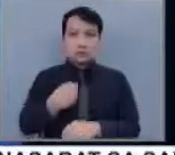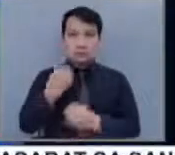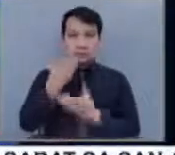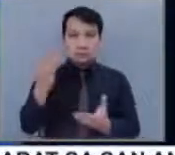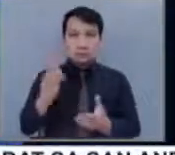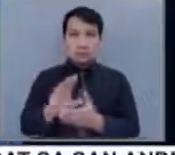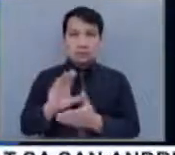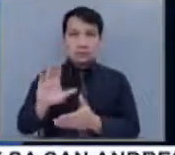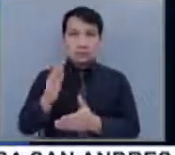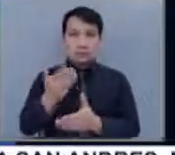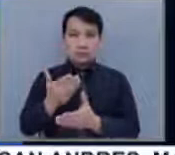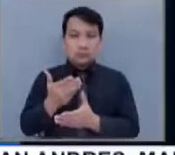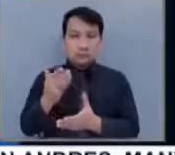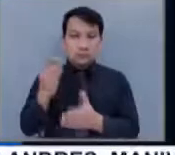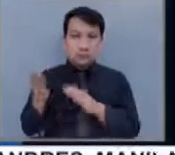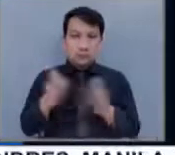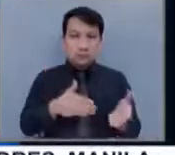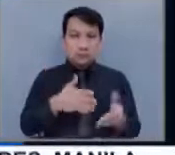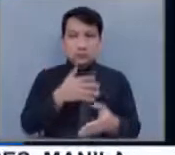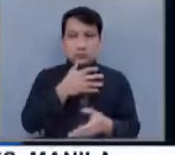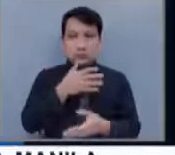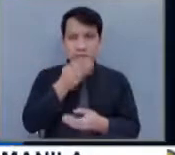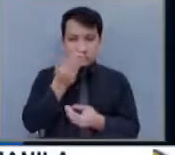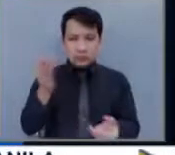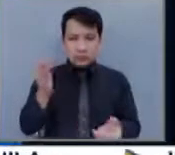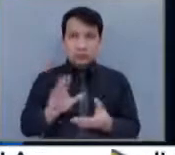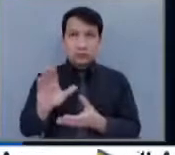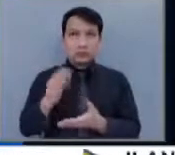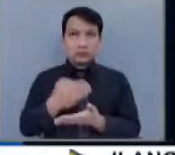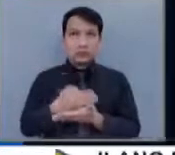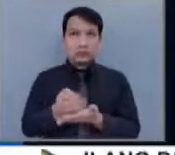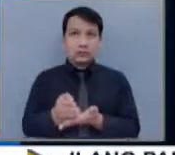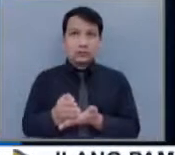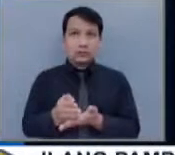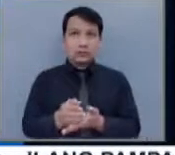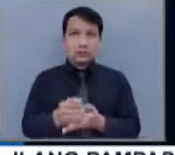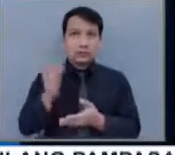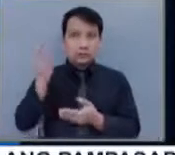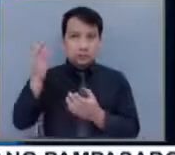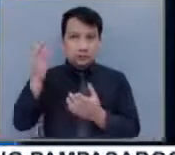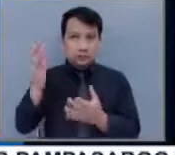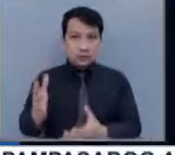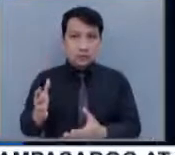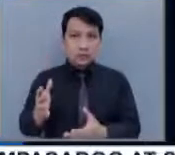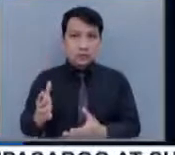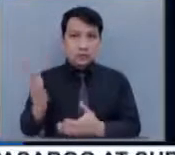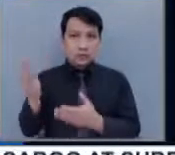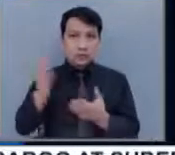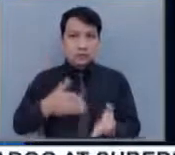mag-inang Pilipino. Nangangala pa rin ang pondo ang pastor ng simbahan na dinadaluhan ni